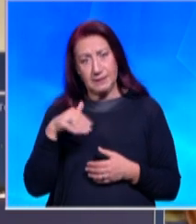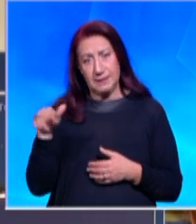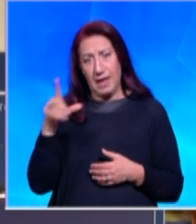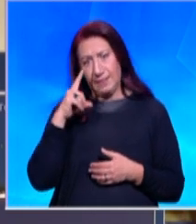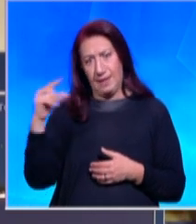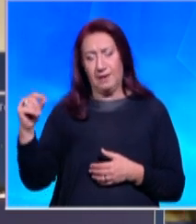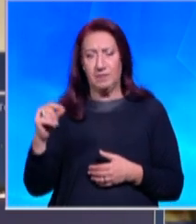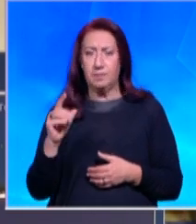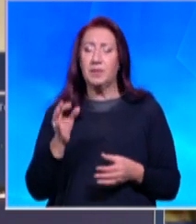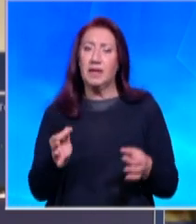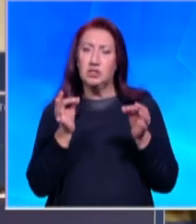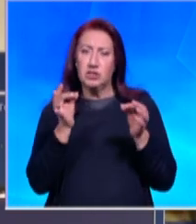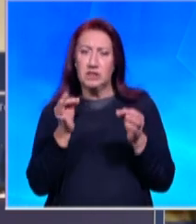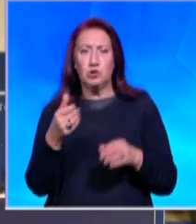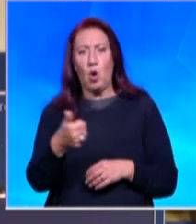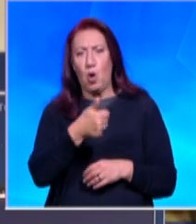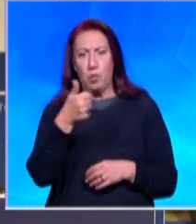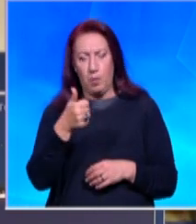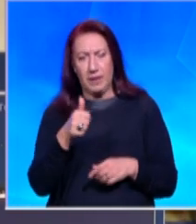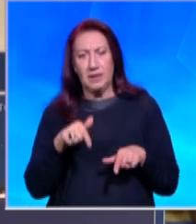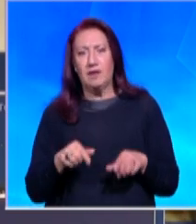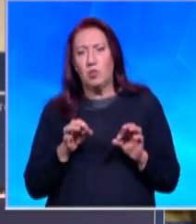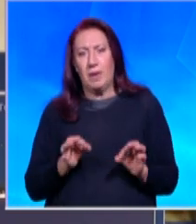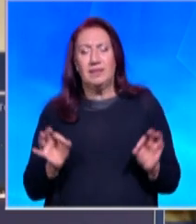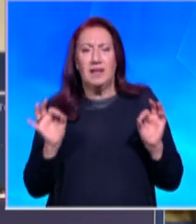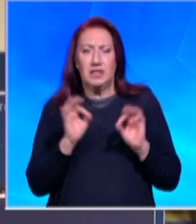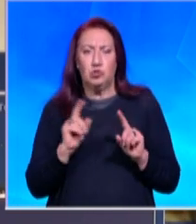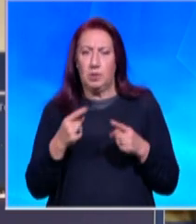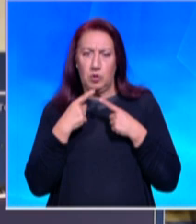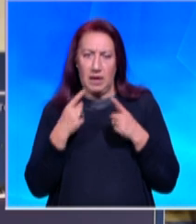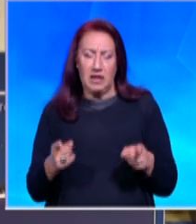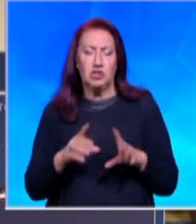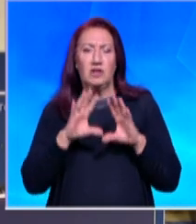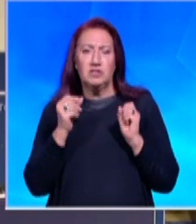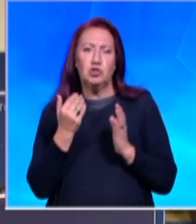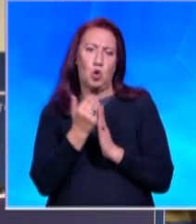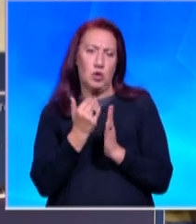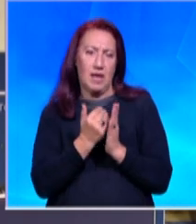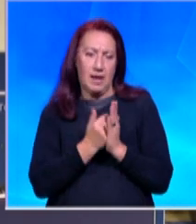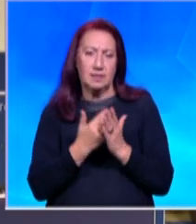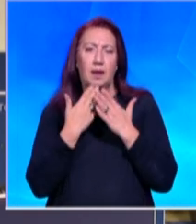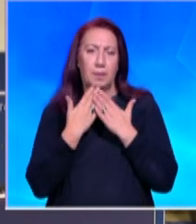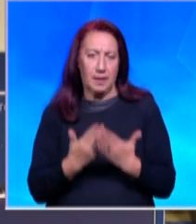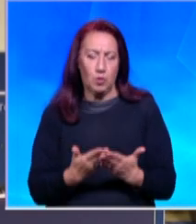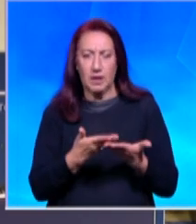победата. В момента нищо не може да се каже, всичко беше както трябва. Благодаря за което.